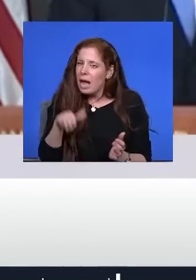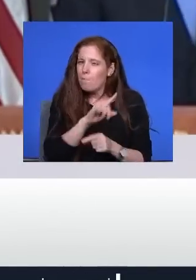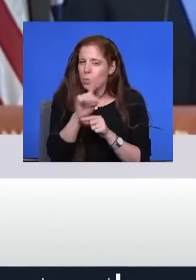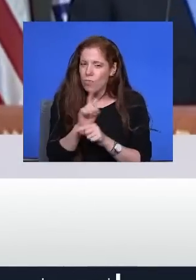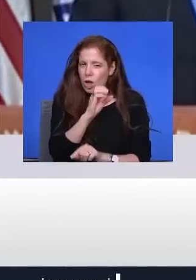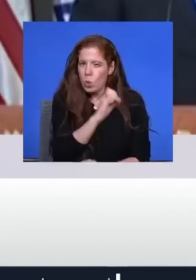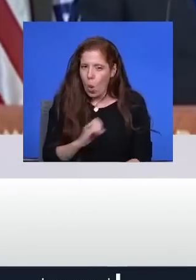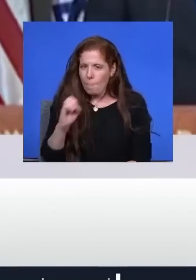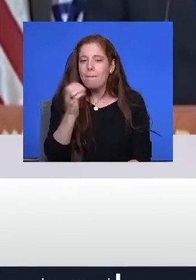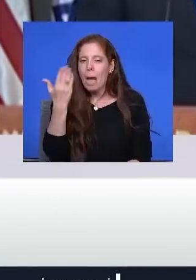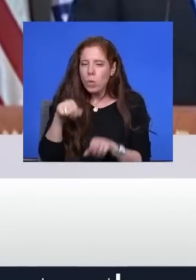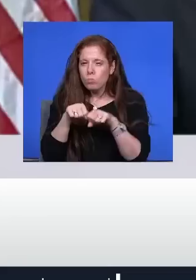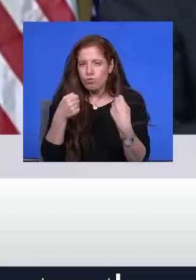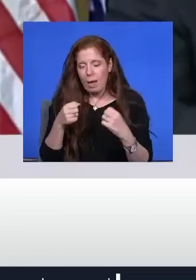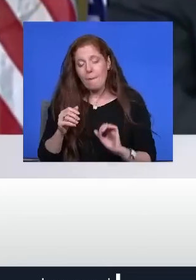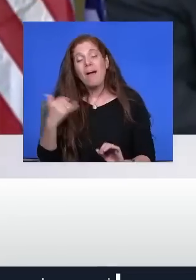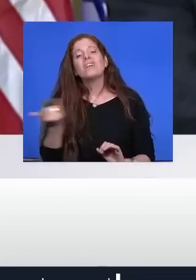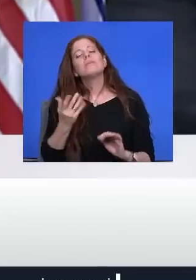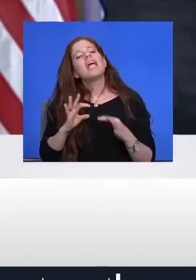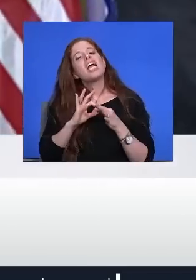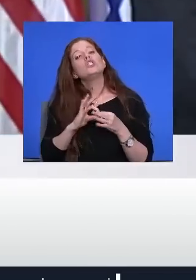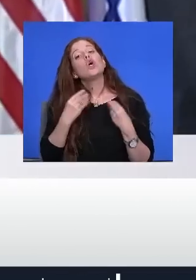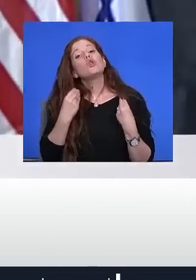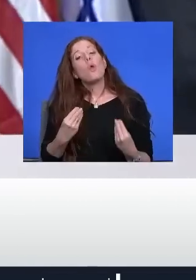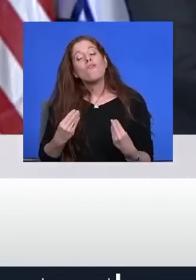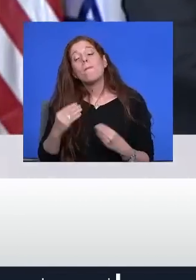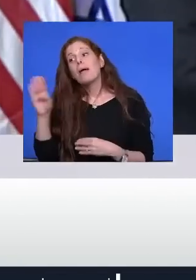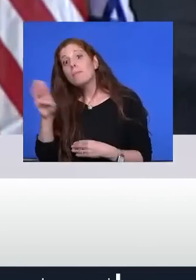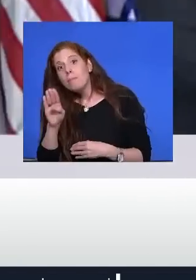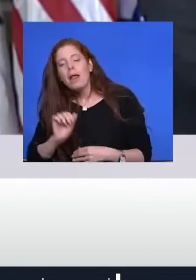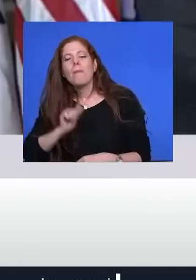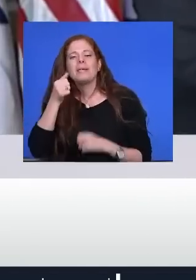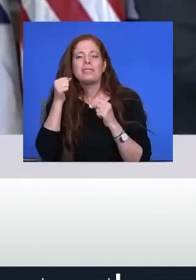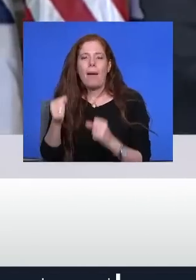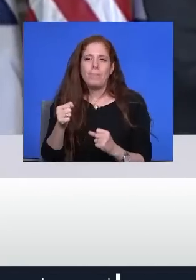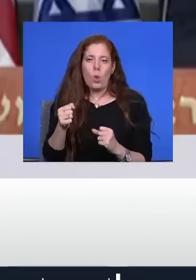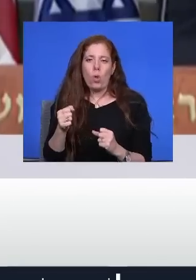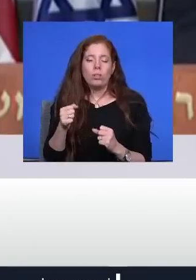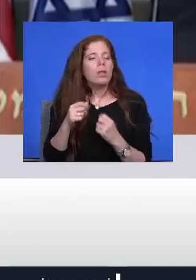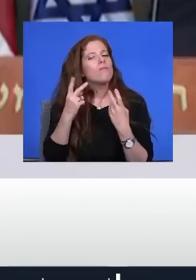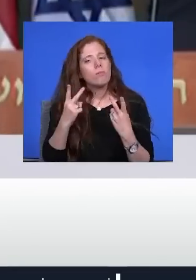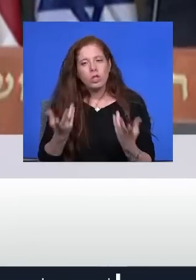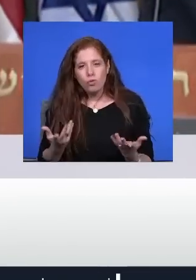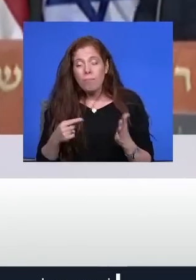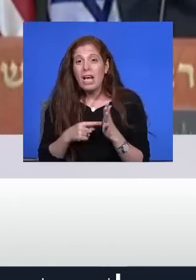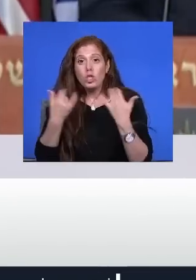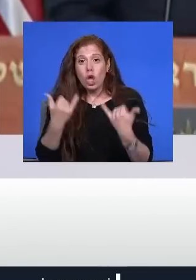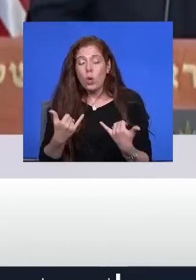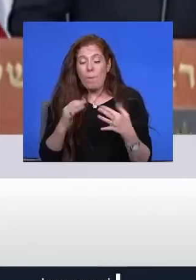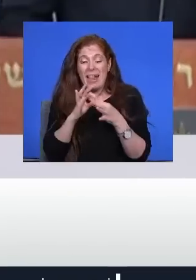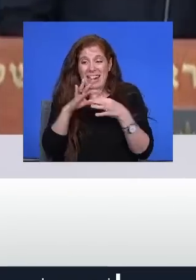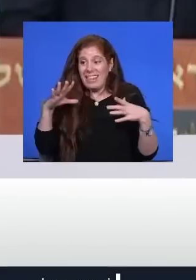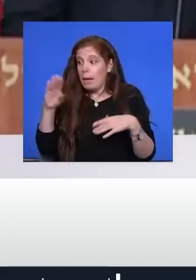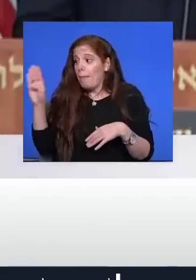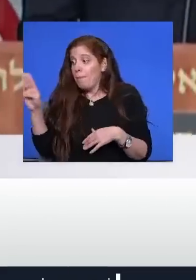אבל תמיד היה קשר טוב בין נתניהו לבין שר הביטחון שלו. ולמה זה מכריע? מכיוון שהיום הנתק הזה בין נתניהו לגלנט מאוד